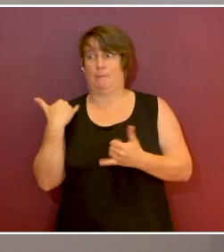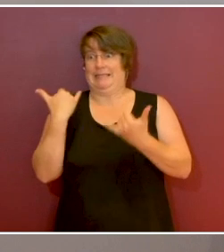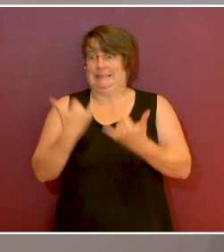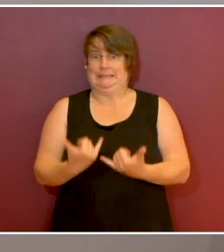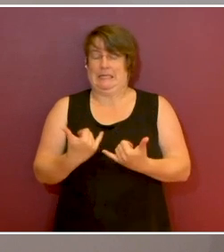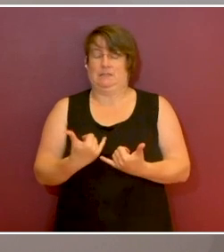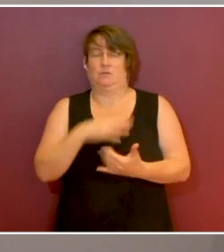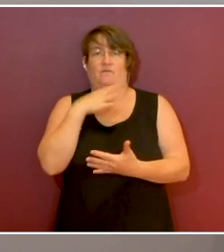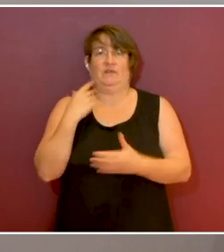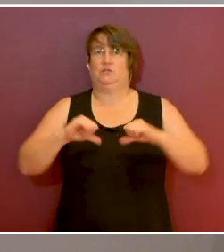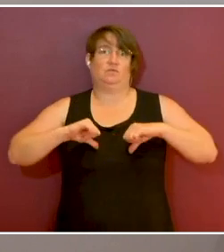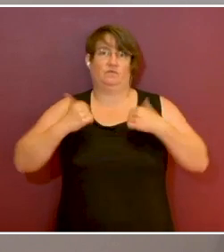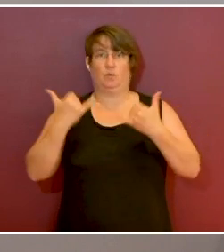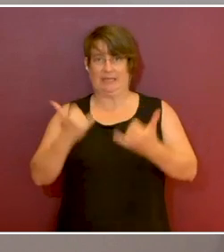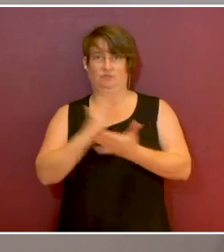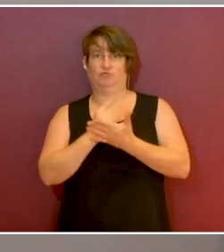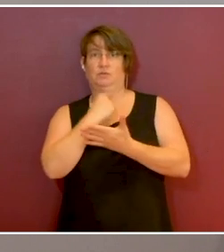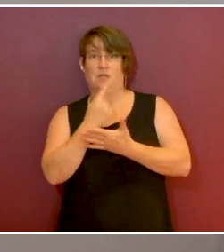endgültig zu sagen.